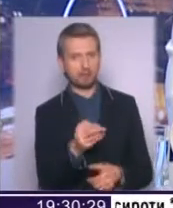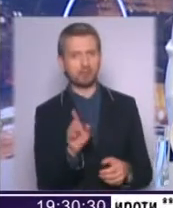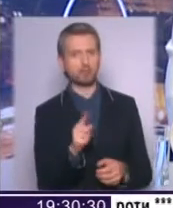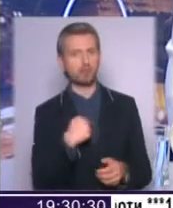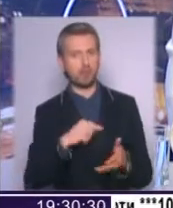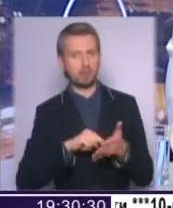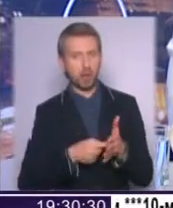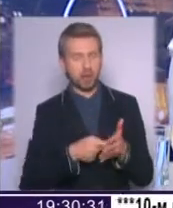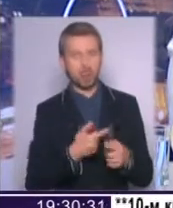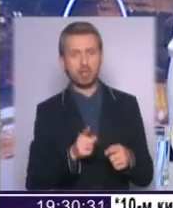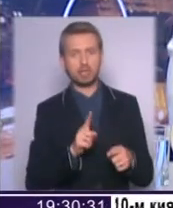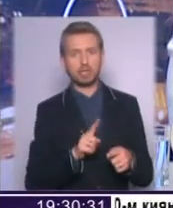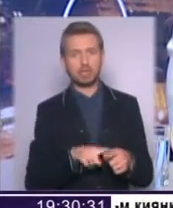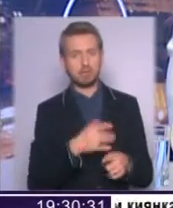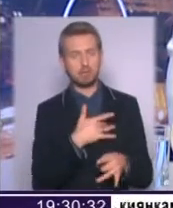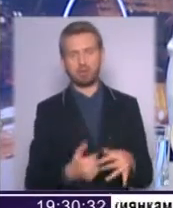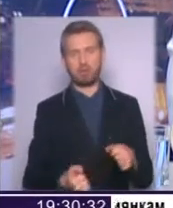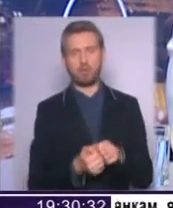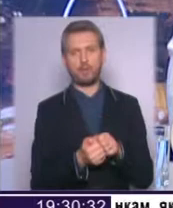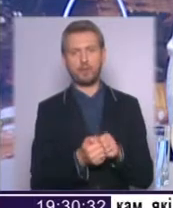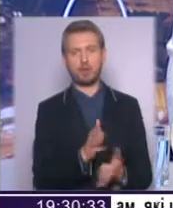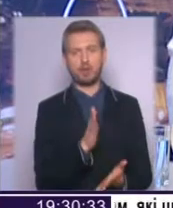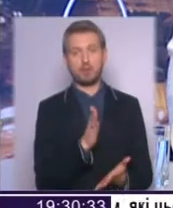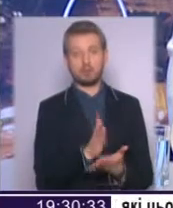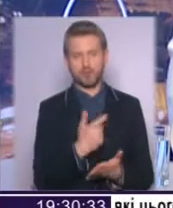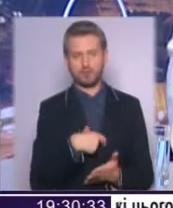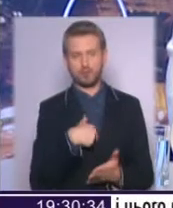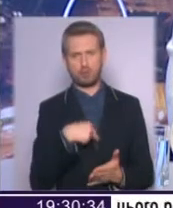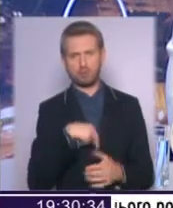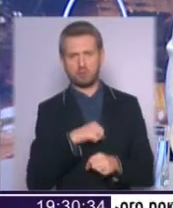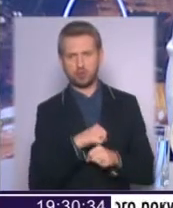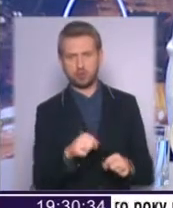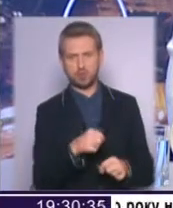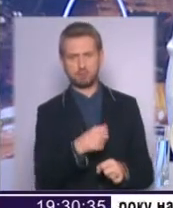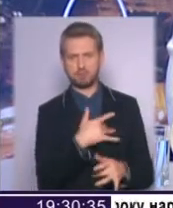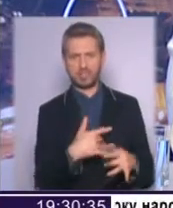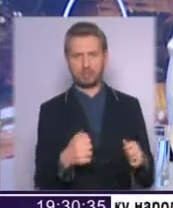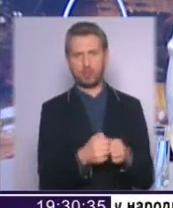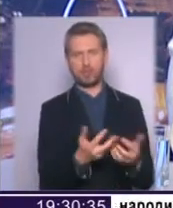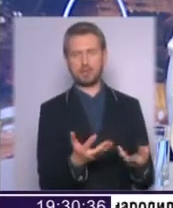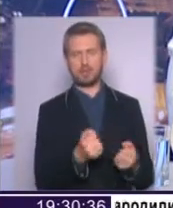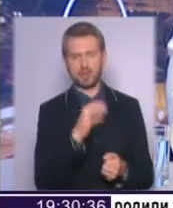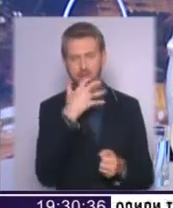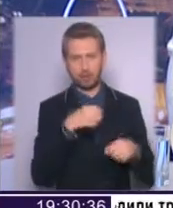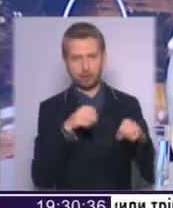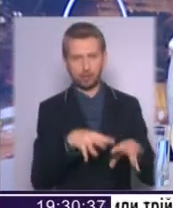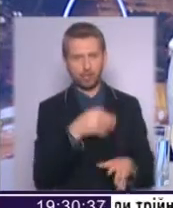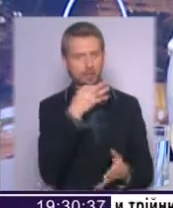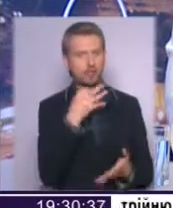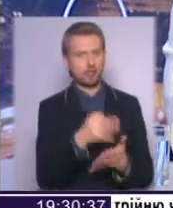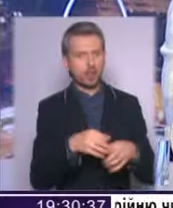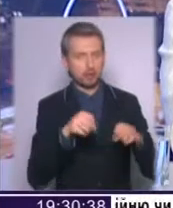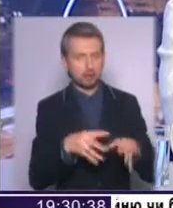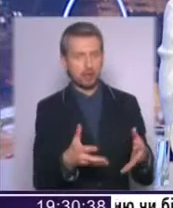це принциповість. Мати в собі рішучість, принципово приймати серйозні рішення, відповідальні рішення і брати на